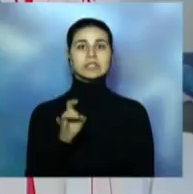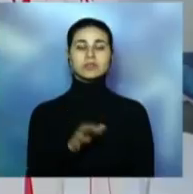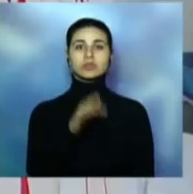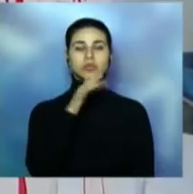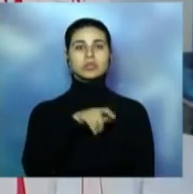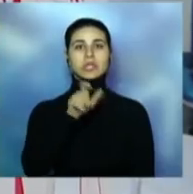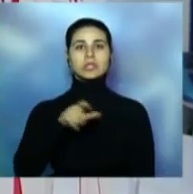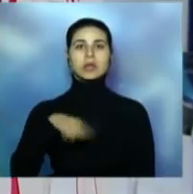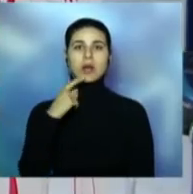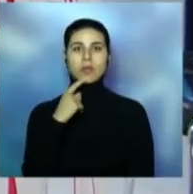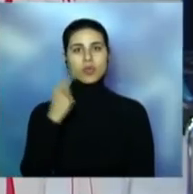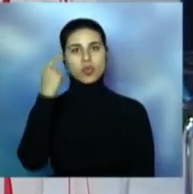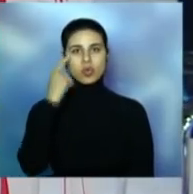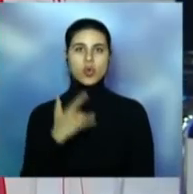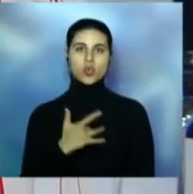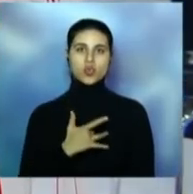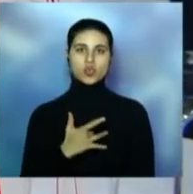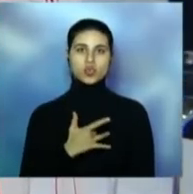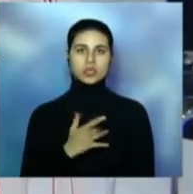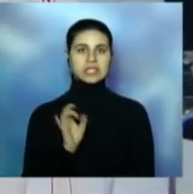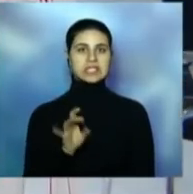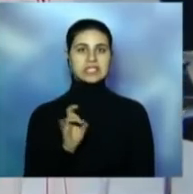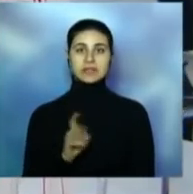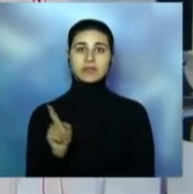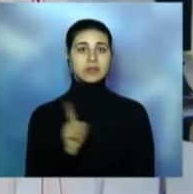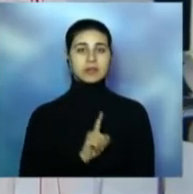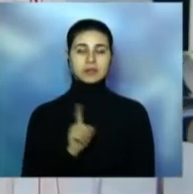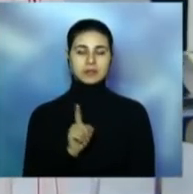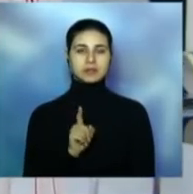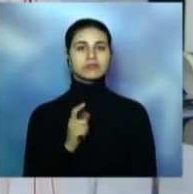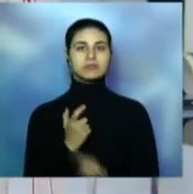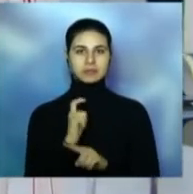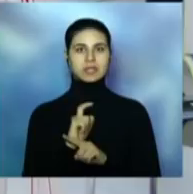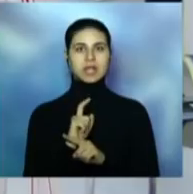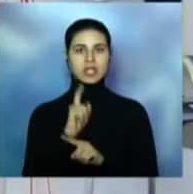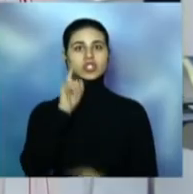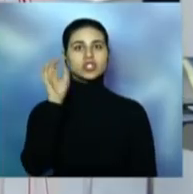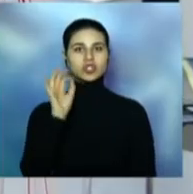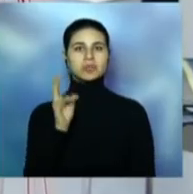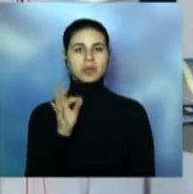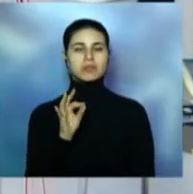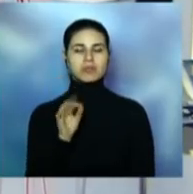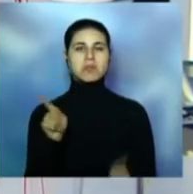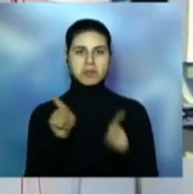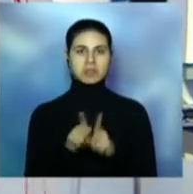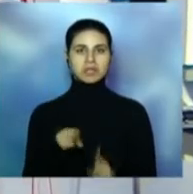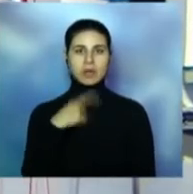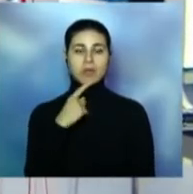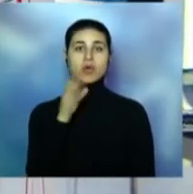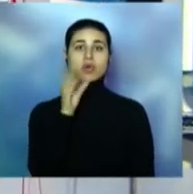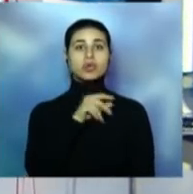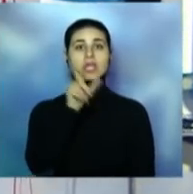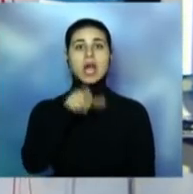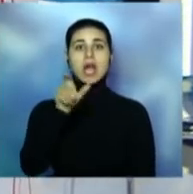ადამიანები ამბობენ, რომ გული მტკივა. Სინამდვილეში ძალიან იშვიათად არის ხოლმე ასეთი დამთხევა, მაგრამ მაინც ასე ამბობენ. Როდესაც